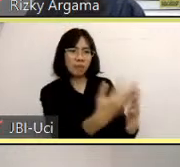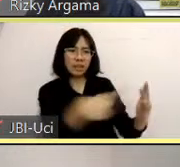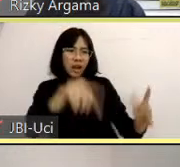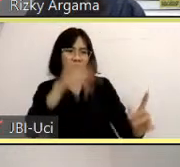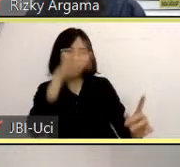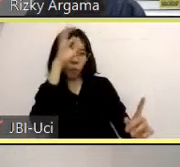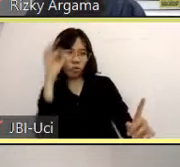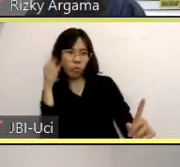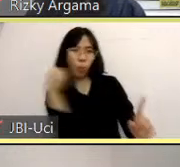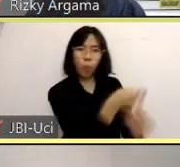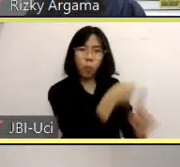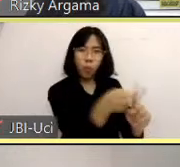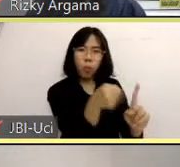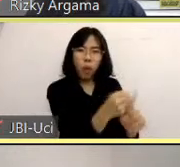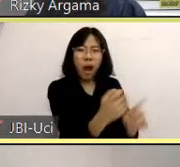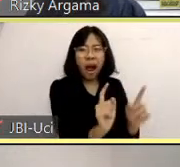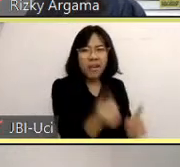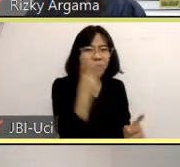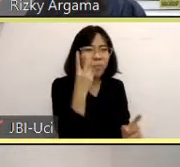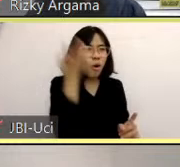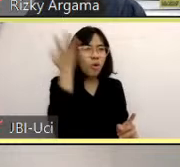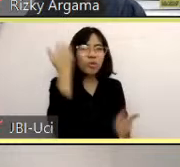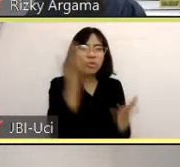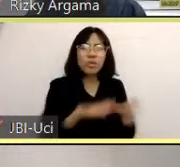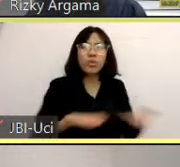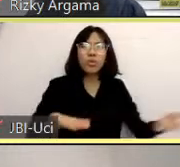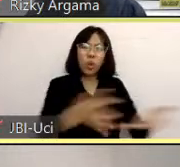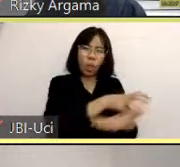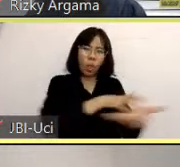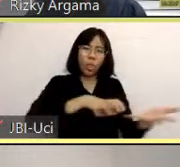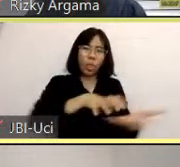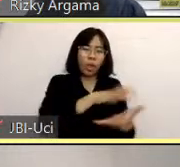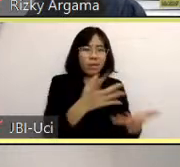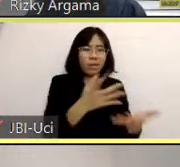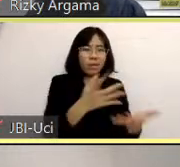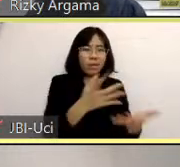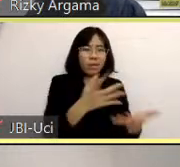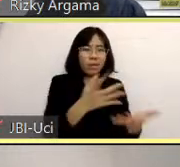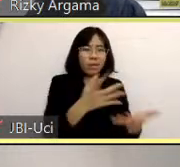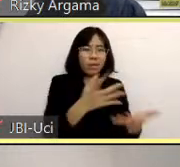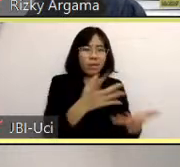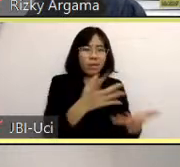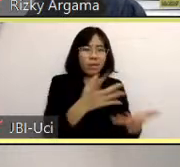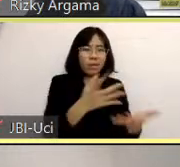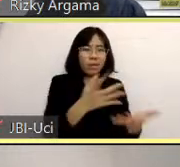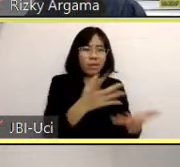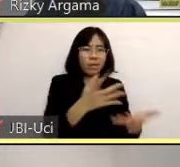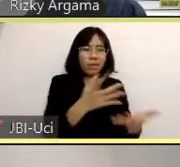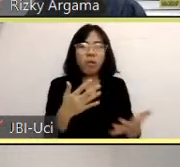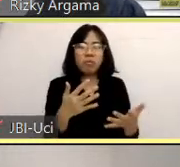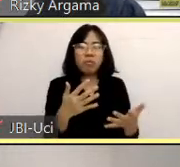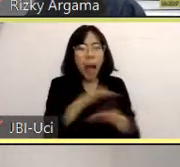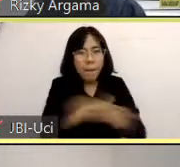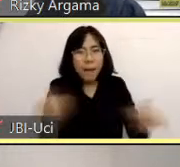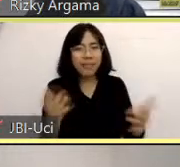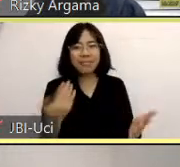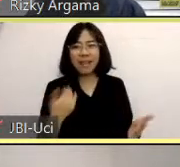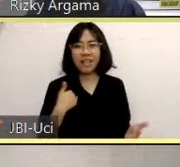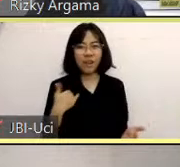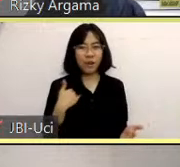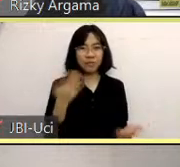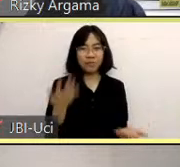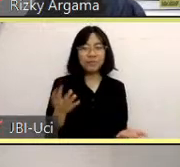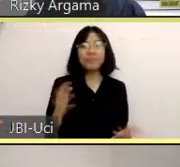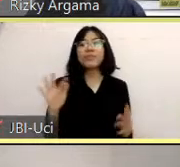juga kondisi yang ada di lapangan gitu kan, kita nggak pernah tahu di lapangan akan kayak gimana. Nah, kemudian saat itu, mungkin